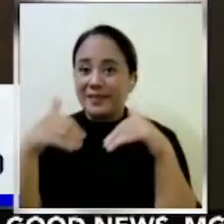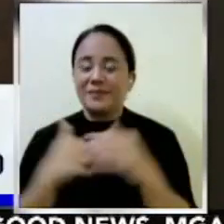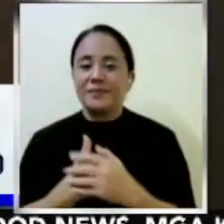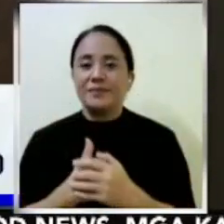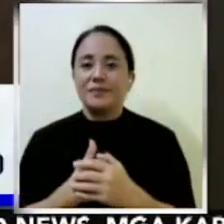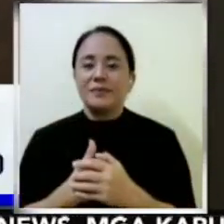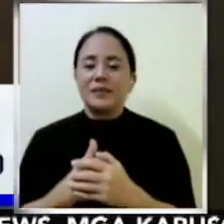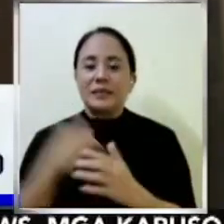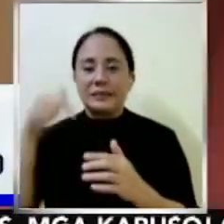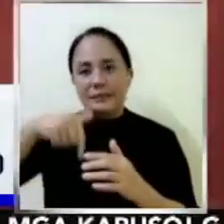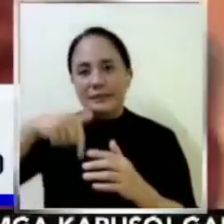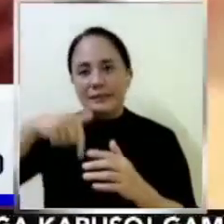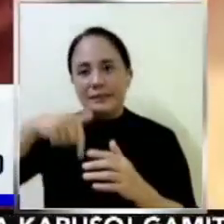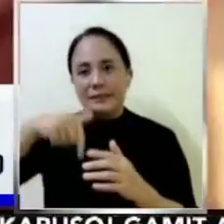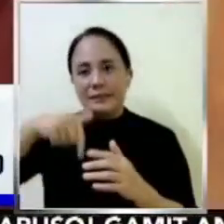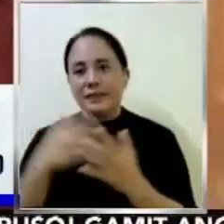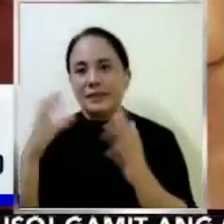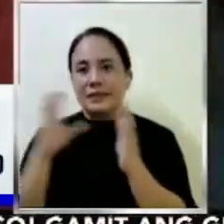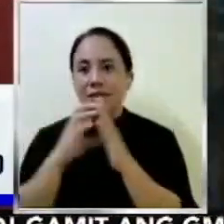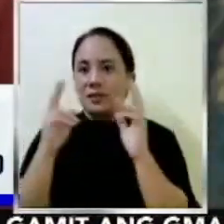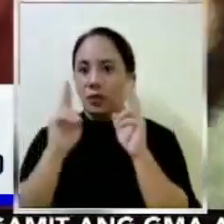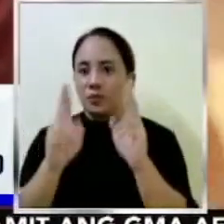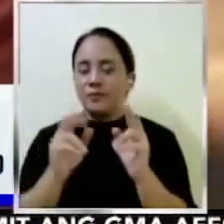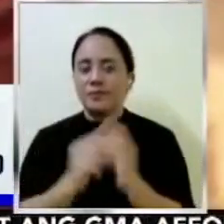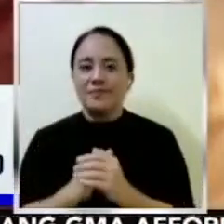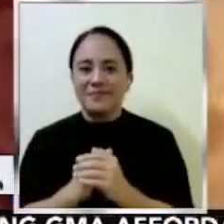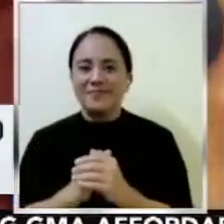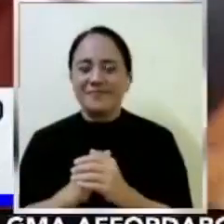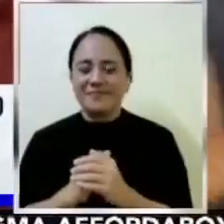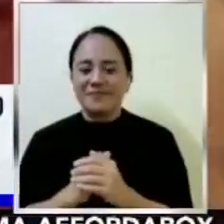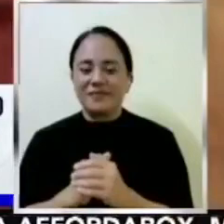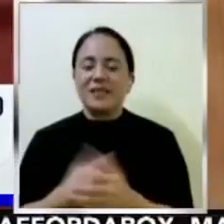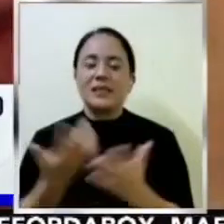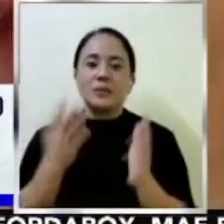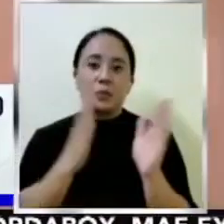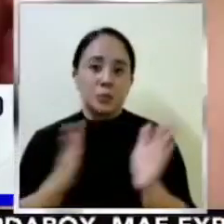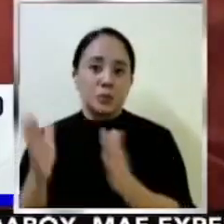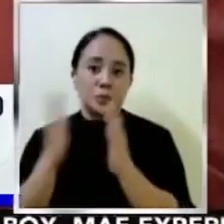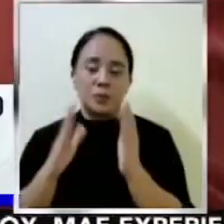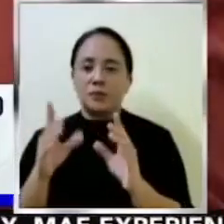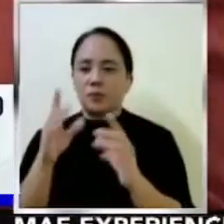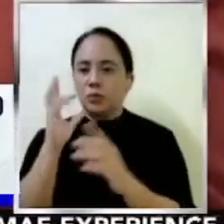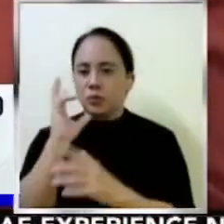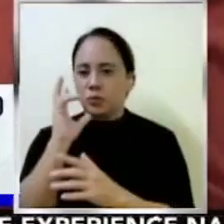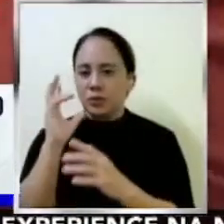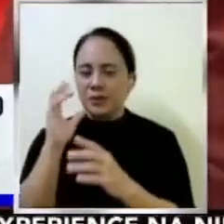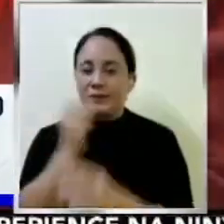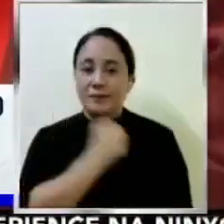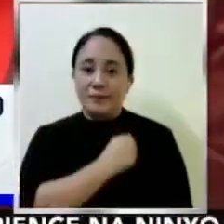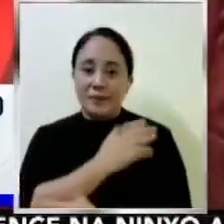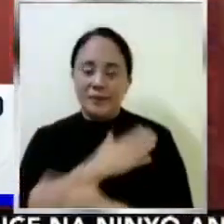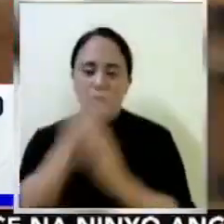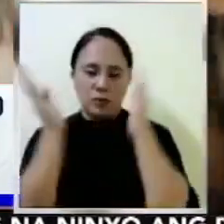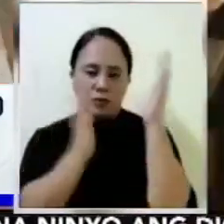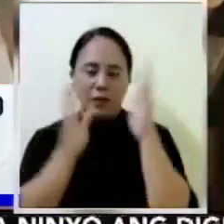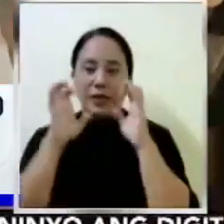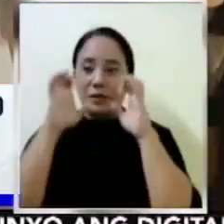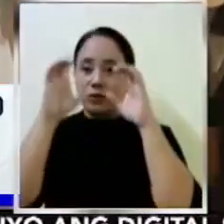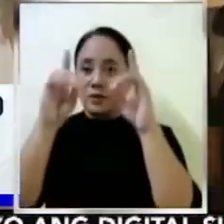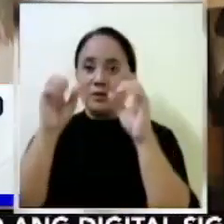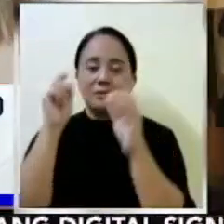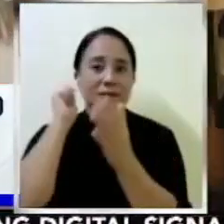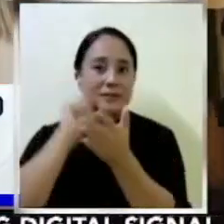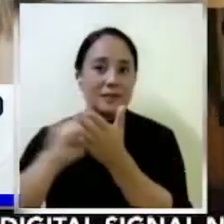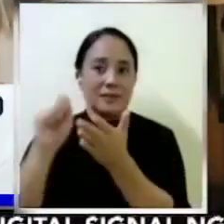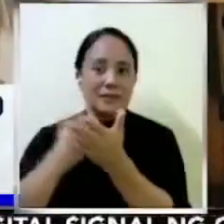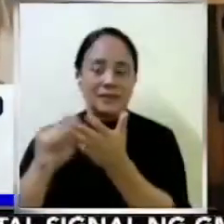sa City Hall. Naghahanda na rin si Duterte sa kanyang paninilbihan bilang Education Secretary. Titingnan